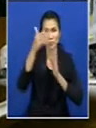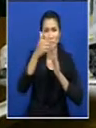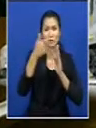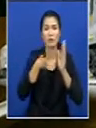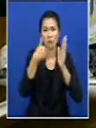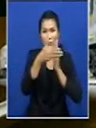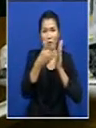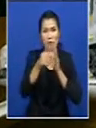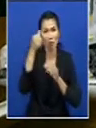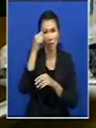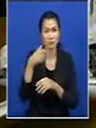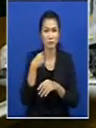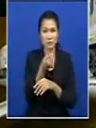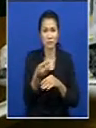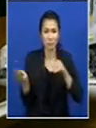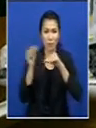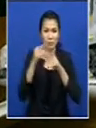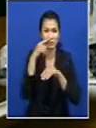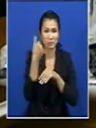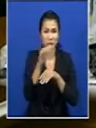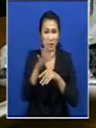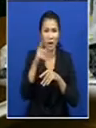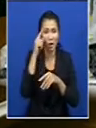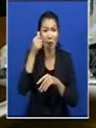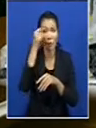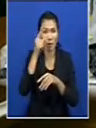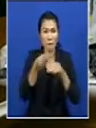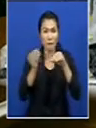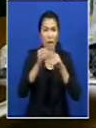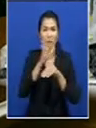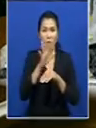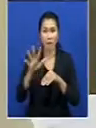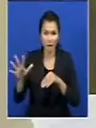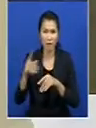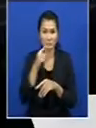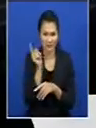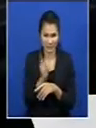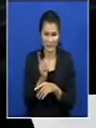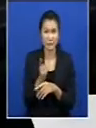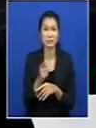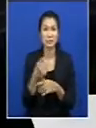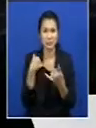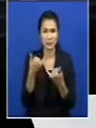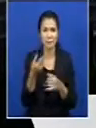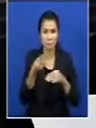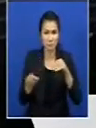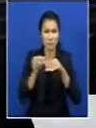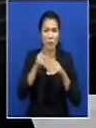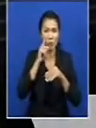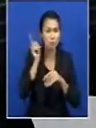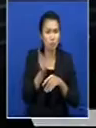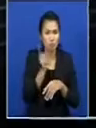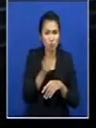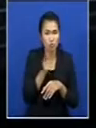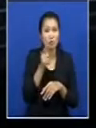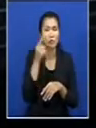หนือ3วันนะคะรวม15ขบวนเฉลี่ยวันละ5ขบวนค่ะซึ่งเป็นการเพิ่มเติมจากปกตินะคะจะมีขบวนรถไฟที่เดินเป็